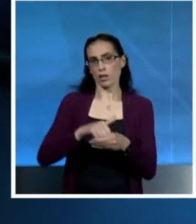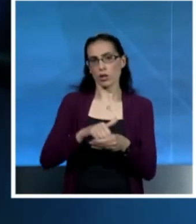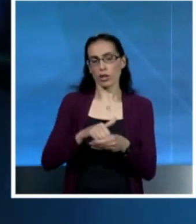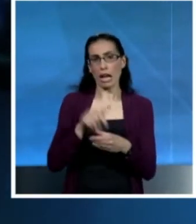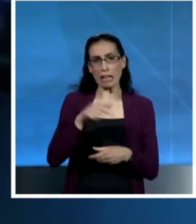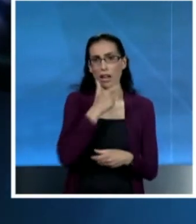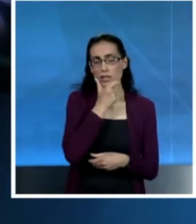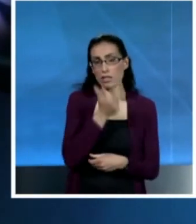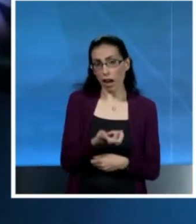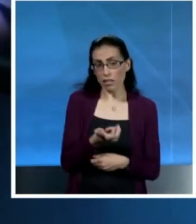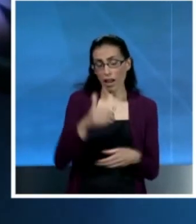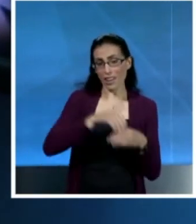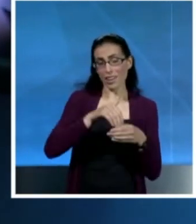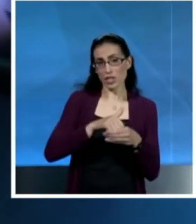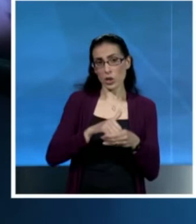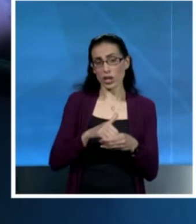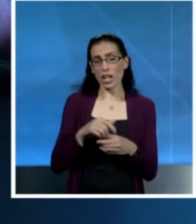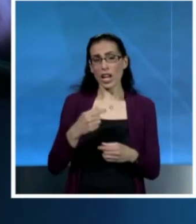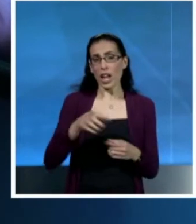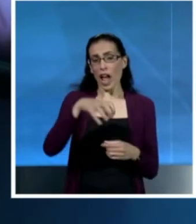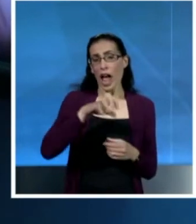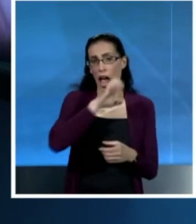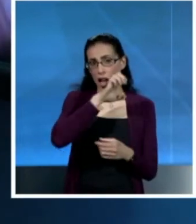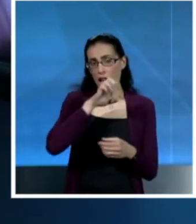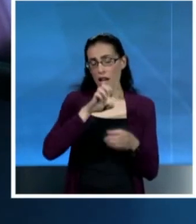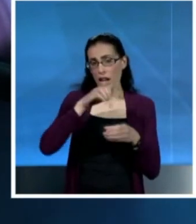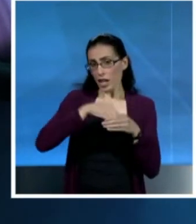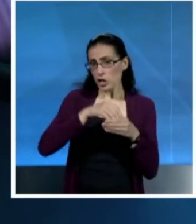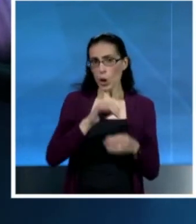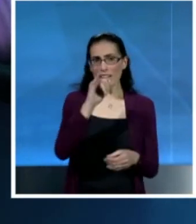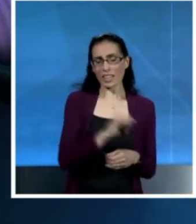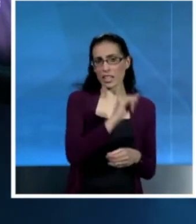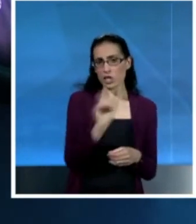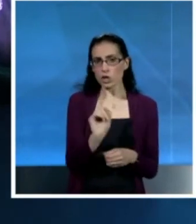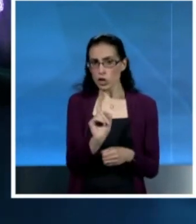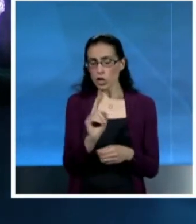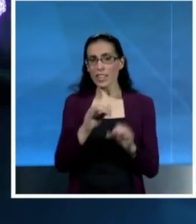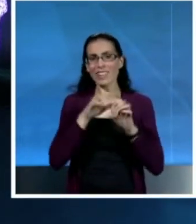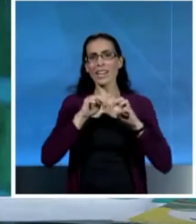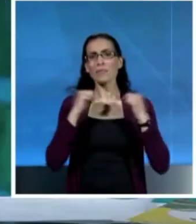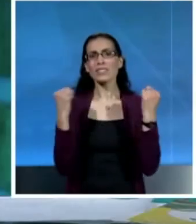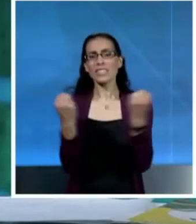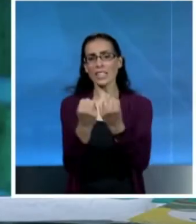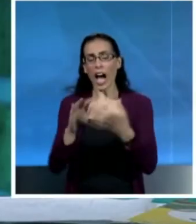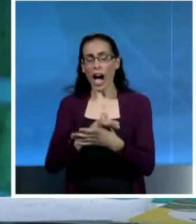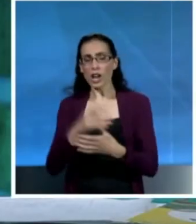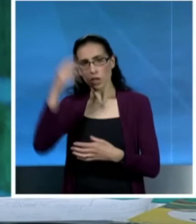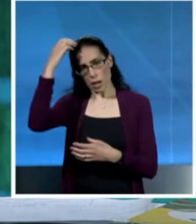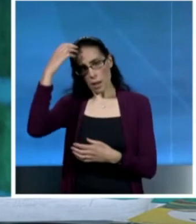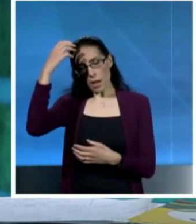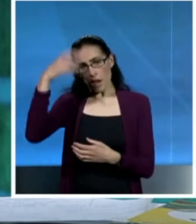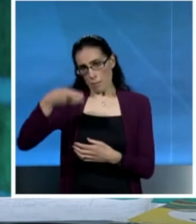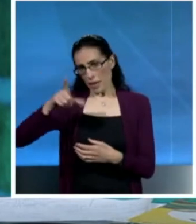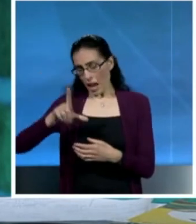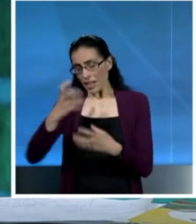-kantab l-elezzjoni t-lunika elezzjoni ill-li tħassret, ija dik tal-imdina, fejn il-parti t-laburista prezentta bis kandidat wijħed. Għu